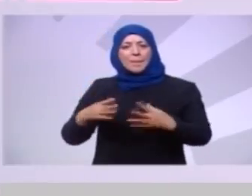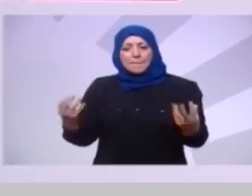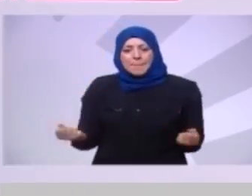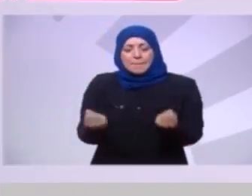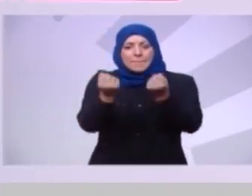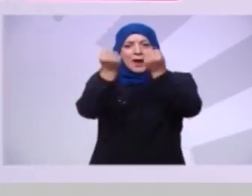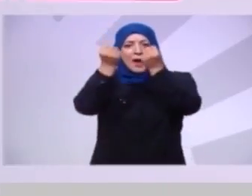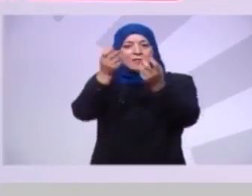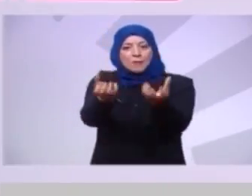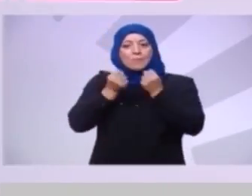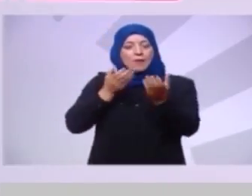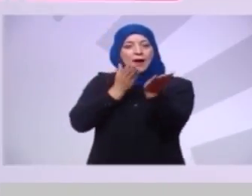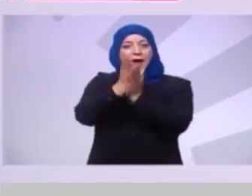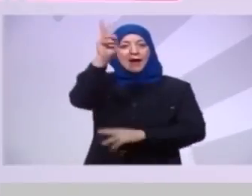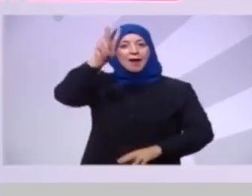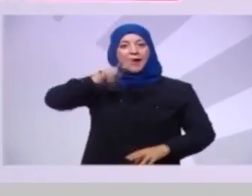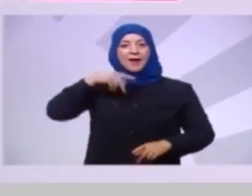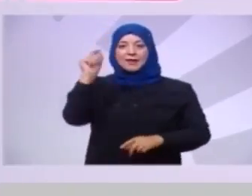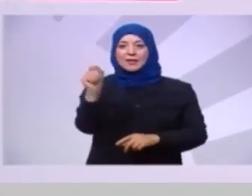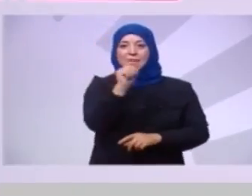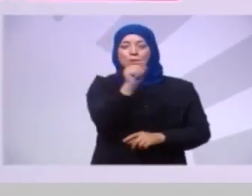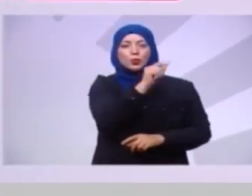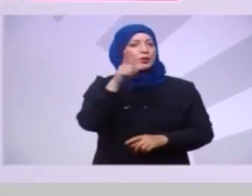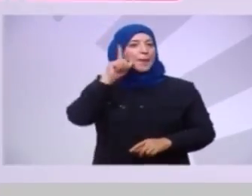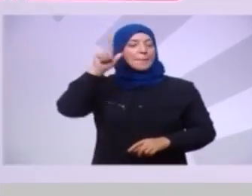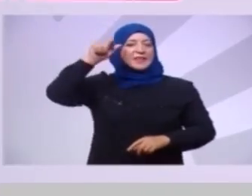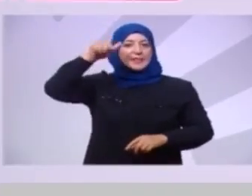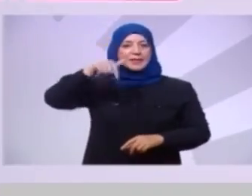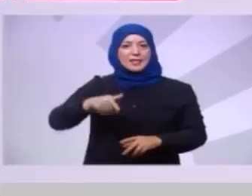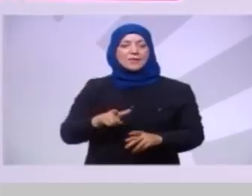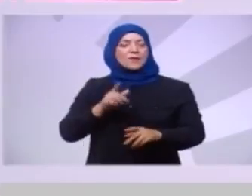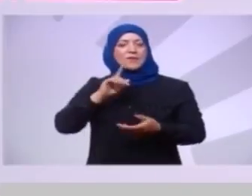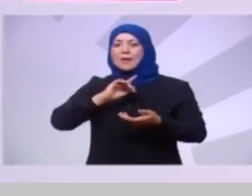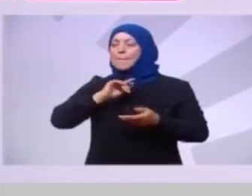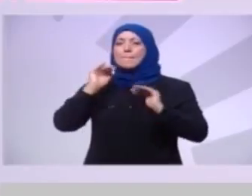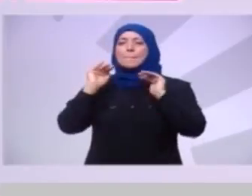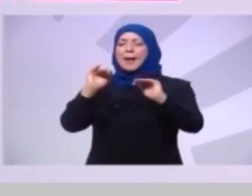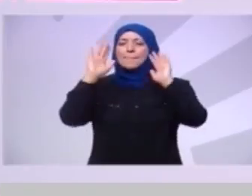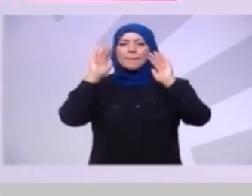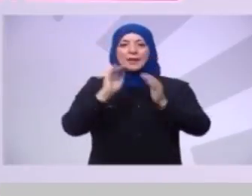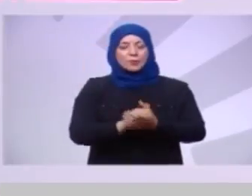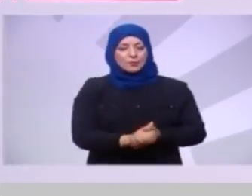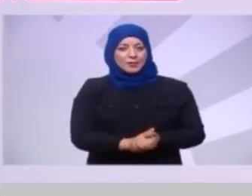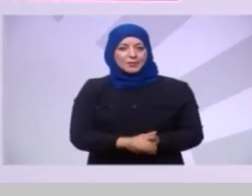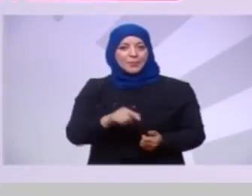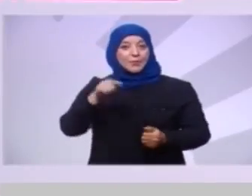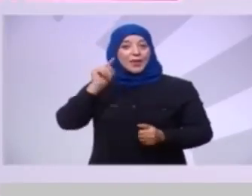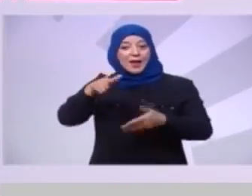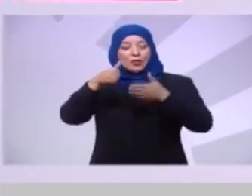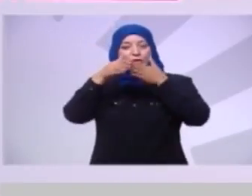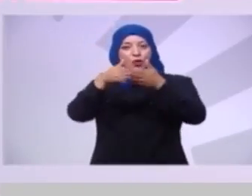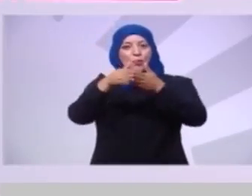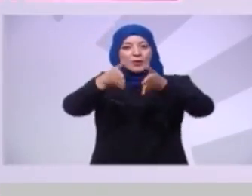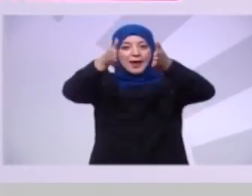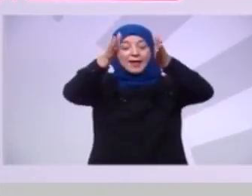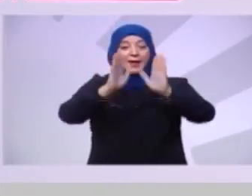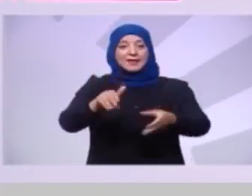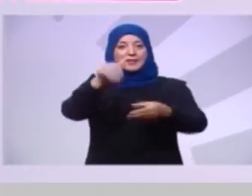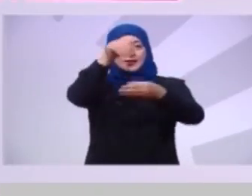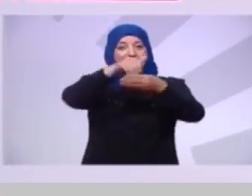حقنا عليهم حب من حب وكره نطلب من